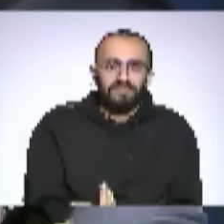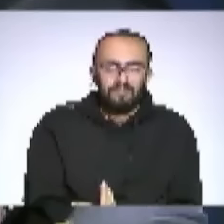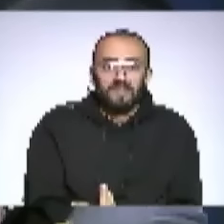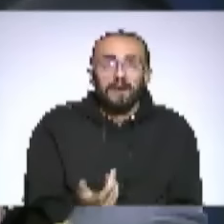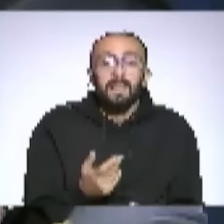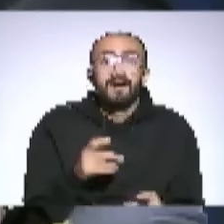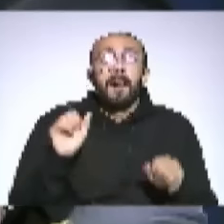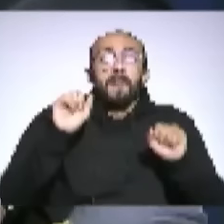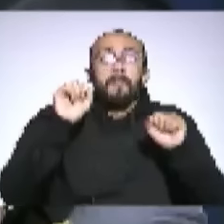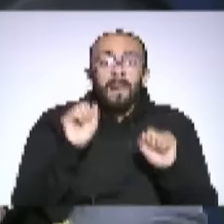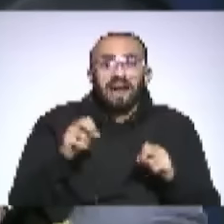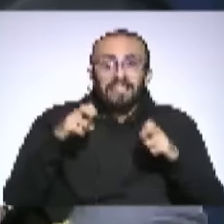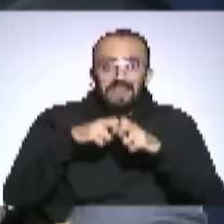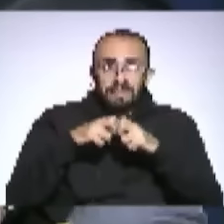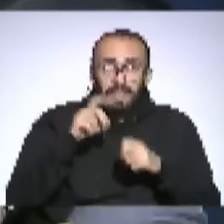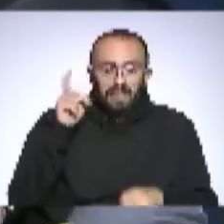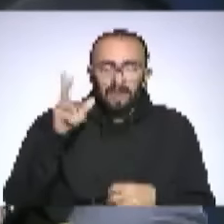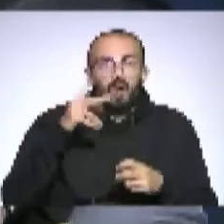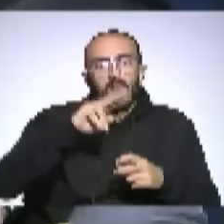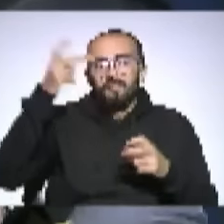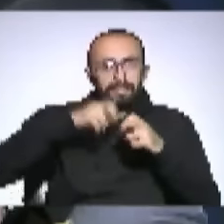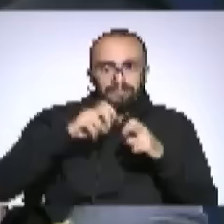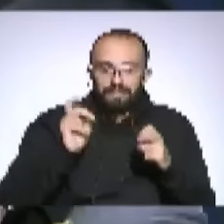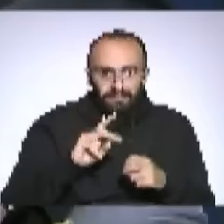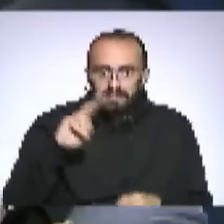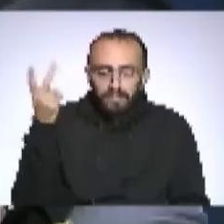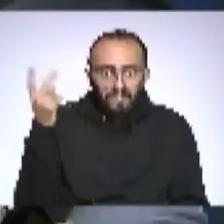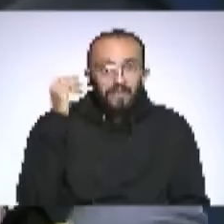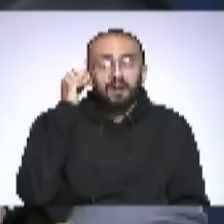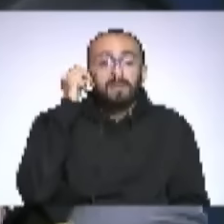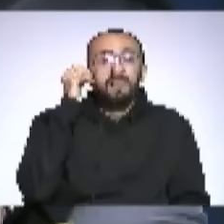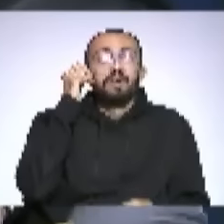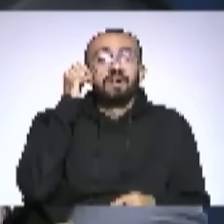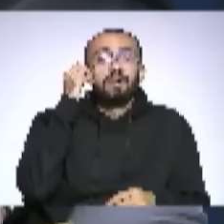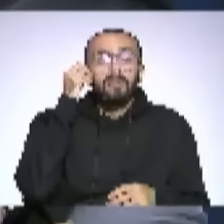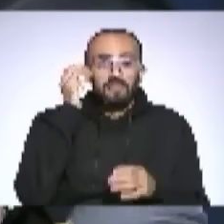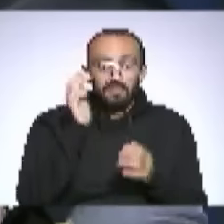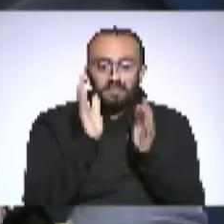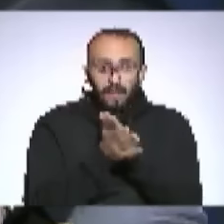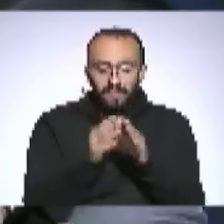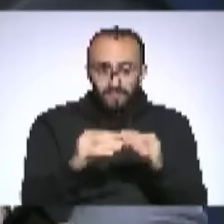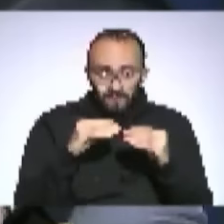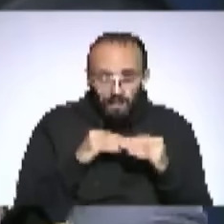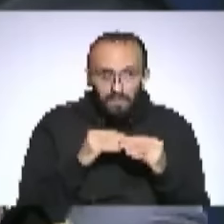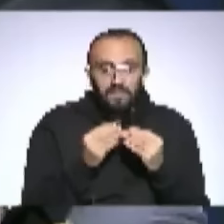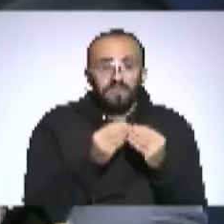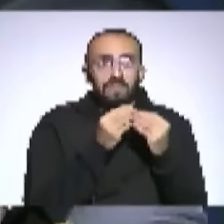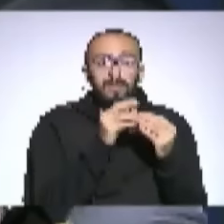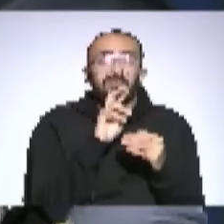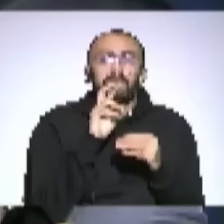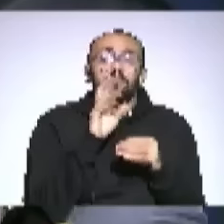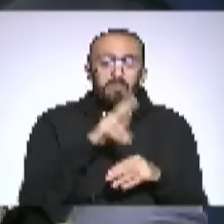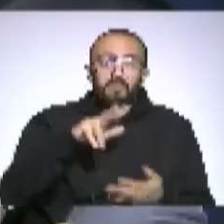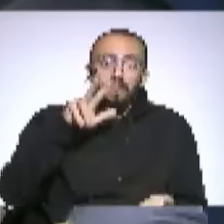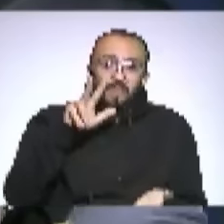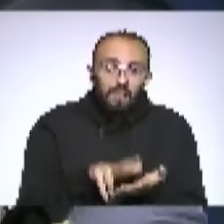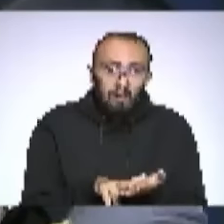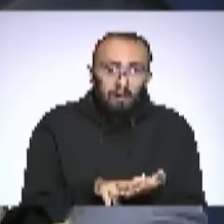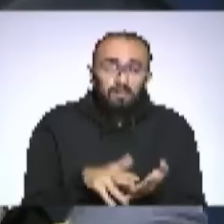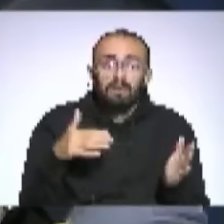المجلس الالك تريكي في المعادي او غير المعادي هو بيجهز الملف وقد يصدر قرارا مع